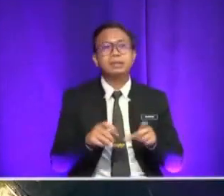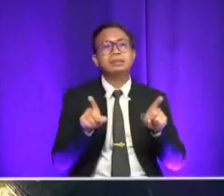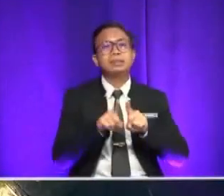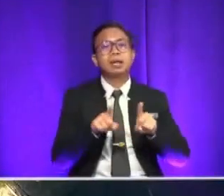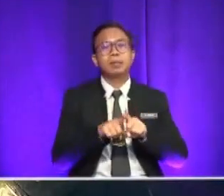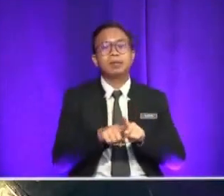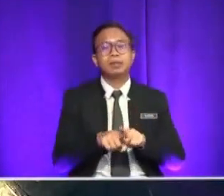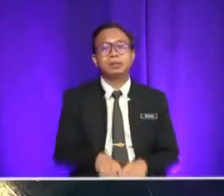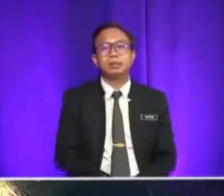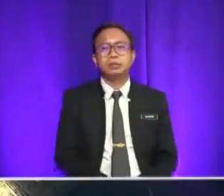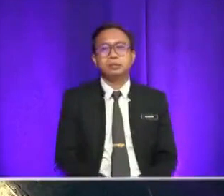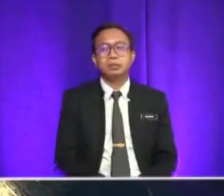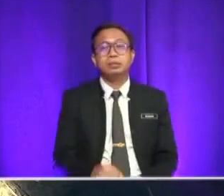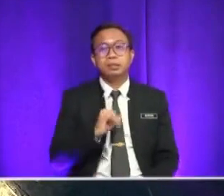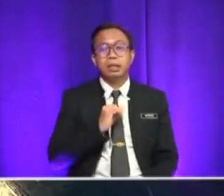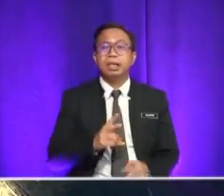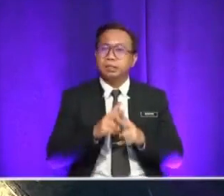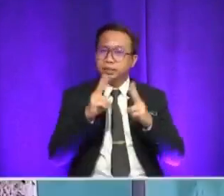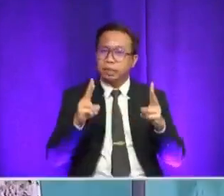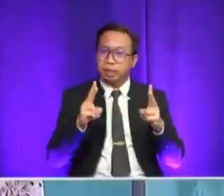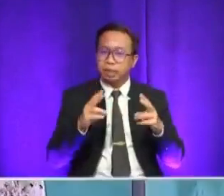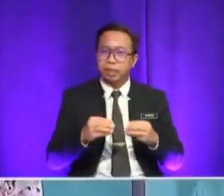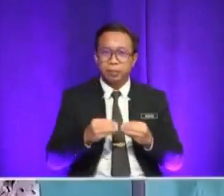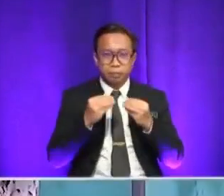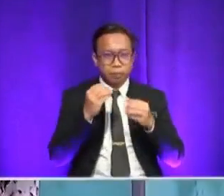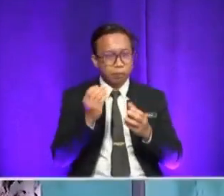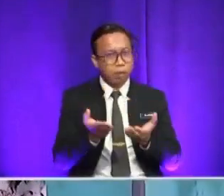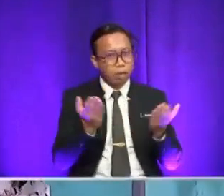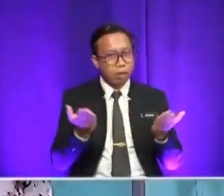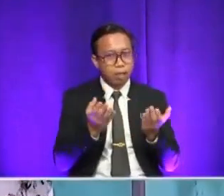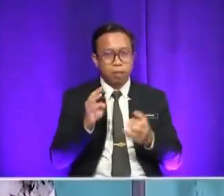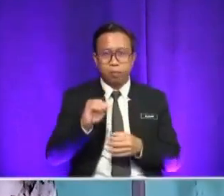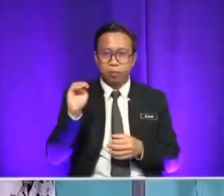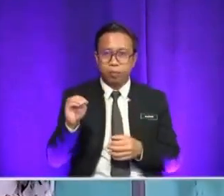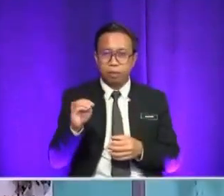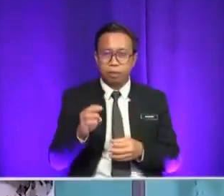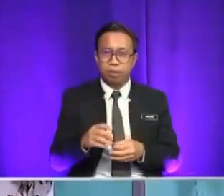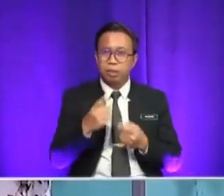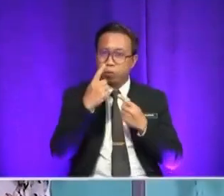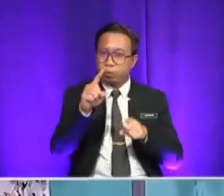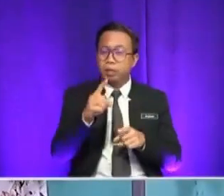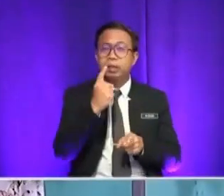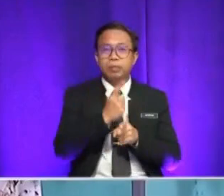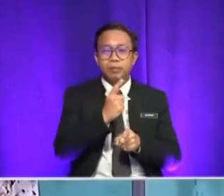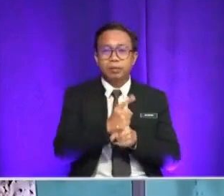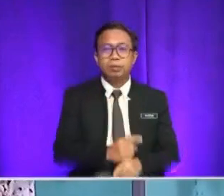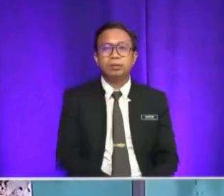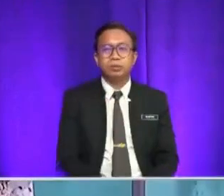macam ni. Okey, saya sangat menggalakkan murid-murid memberi jawapan yang lebih. Tapi kalau boleh jawapan yang lebih tu biarlah betul. Okey.